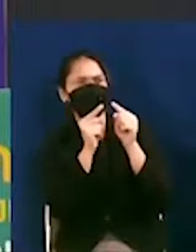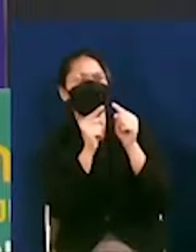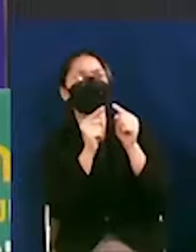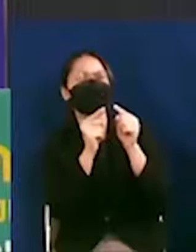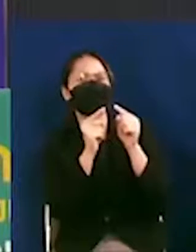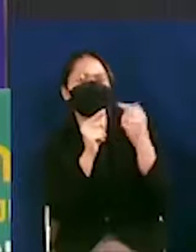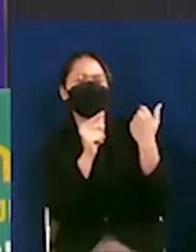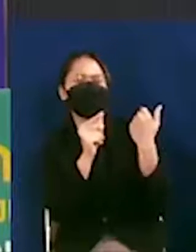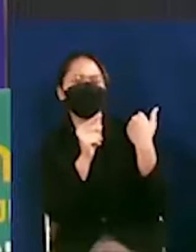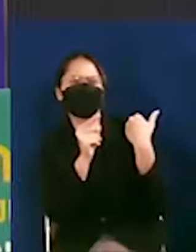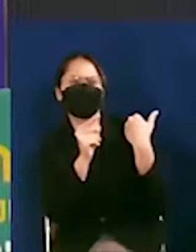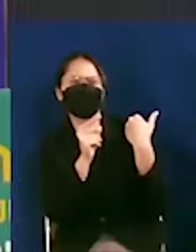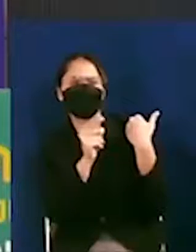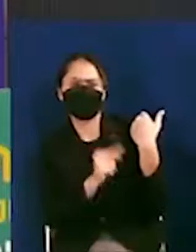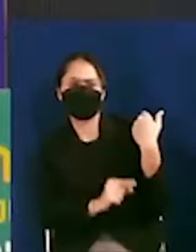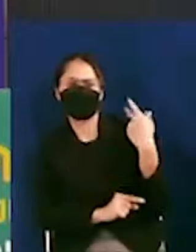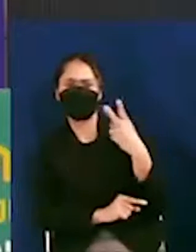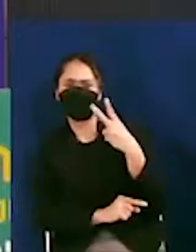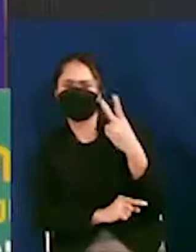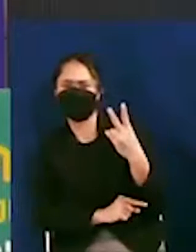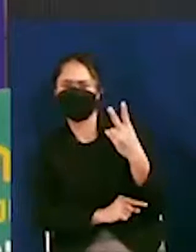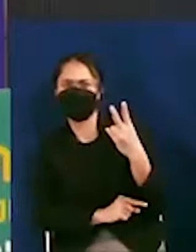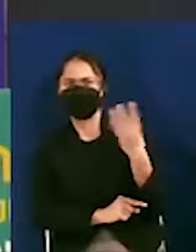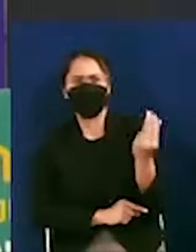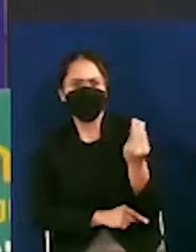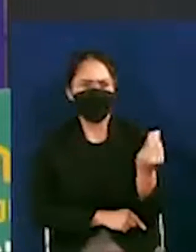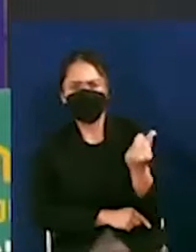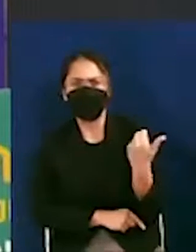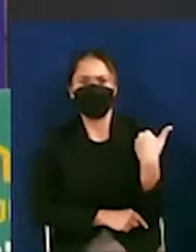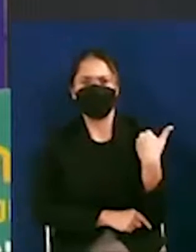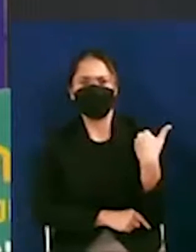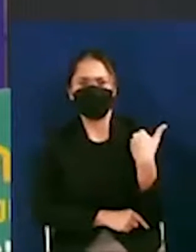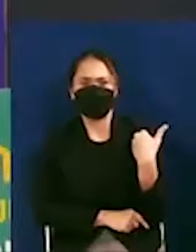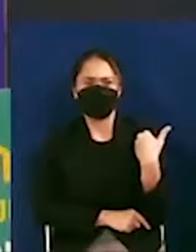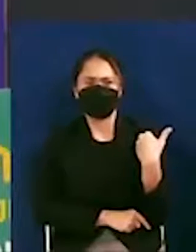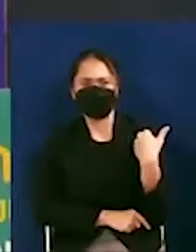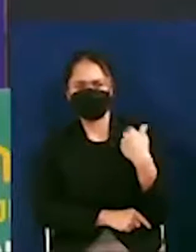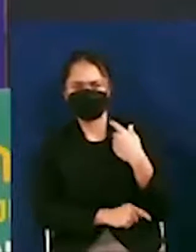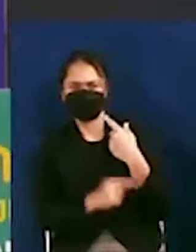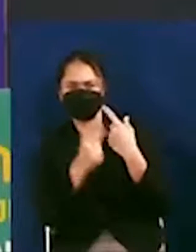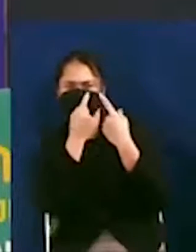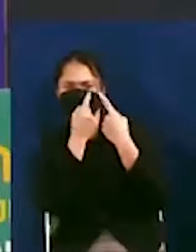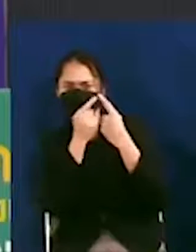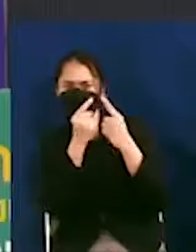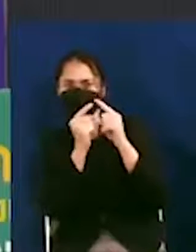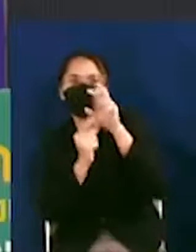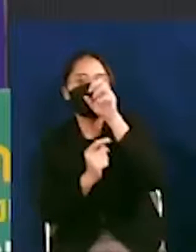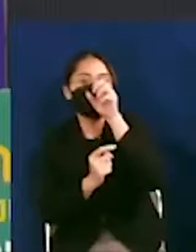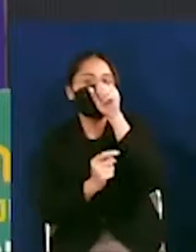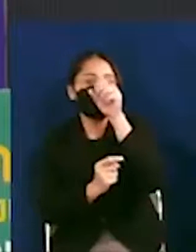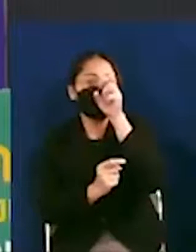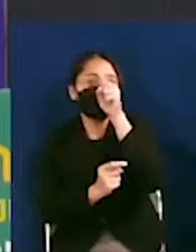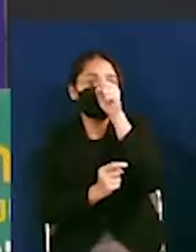ดงความผิดปกติบางอย่างนะครับเช่นมีความรีบร้อนคุณหมอวิ่งขวัญรายงานมาเราก็เลยคุยกันว่าลองหากระบวน